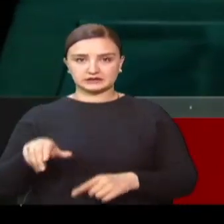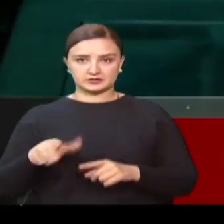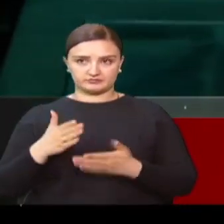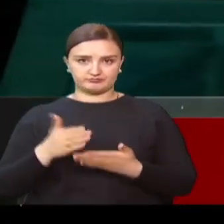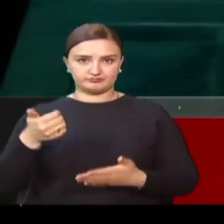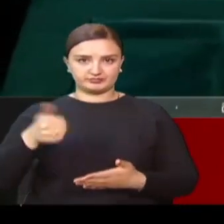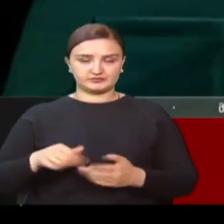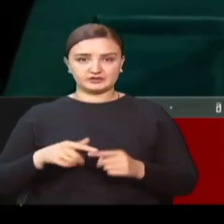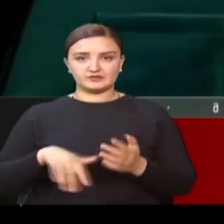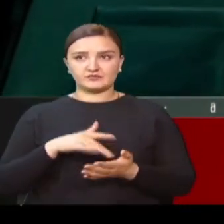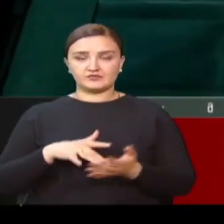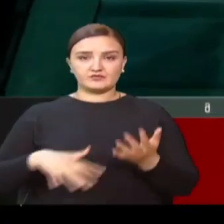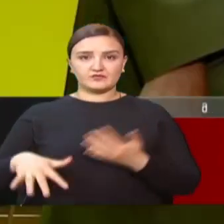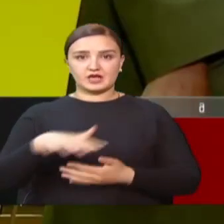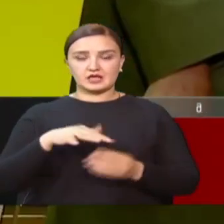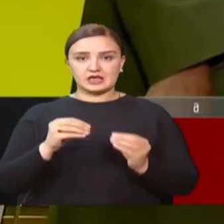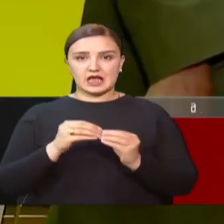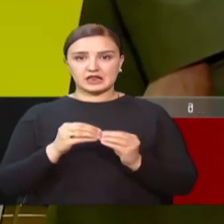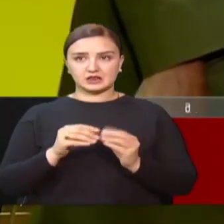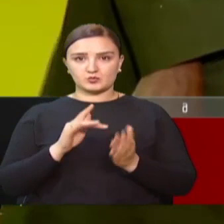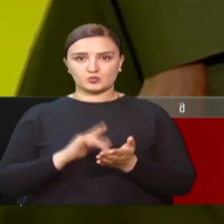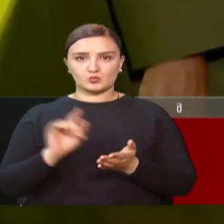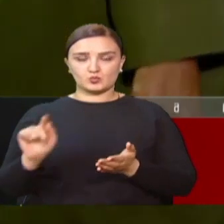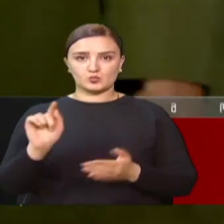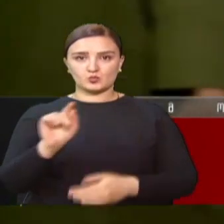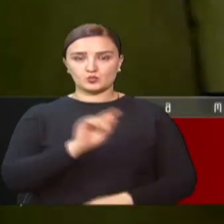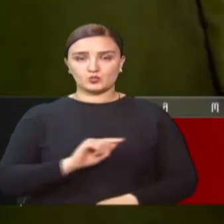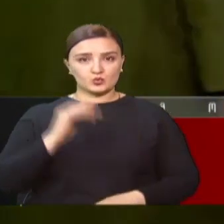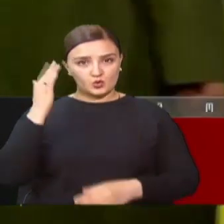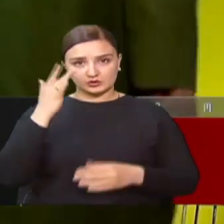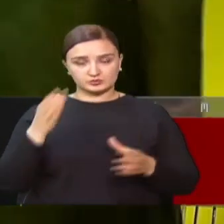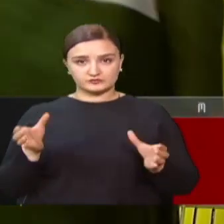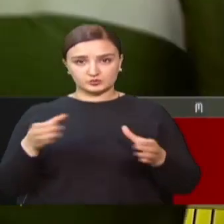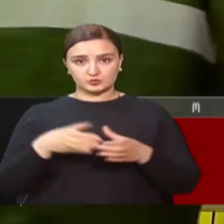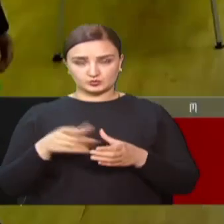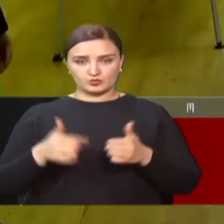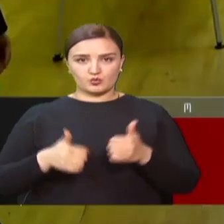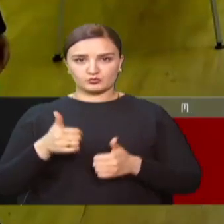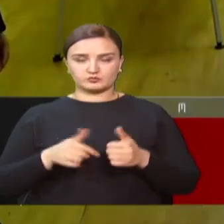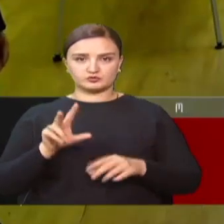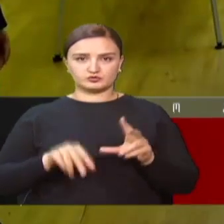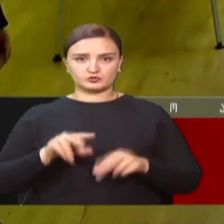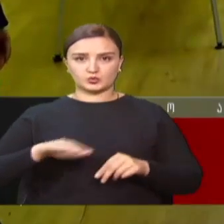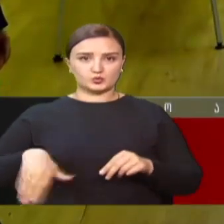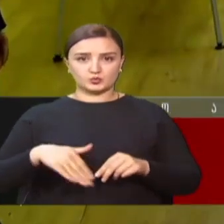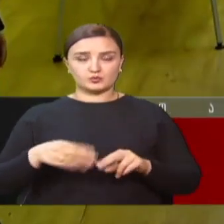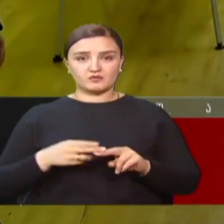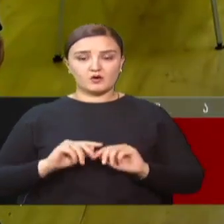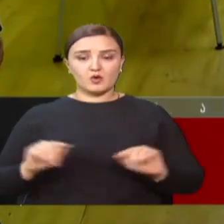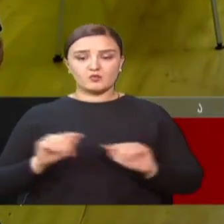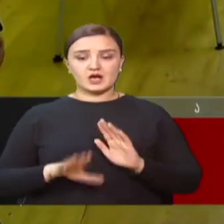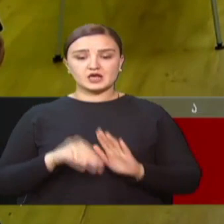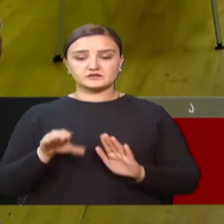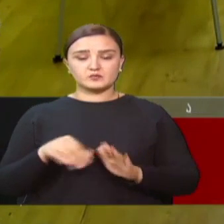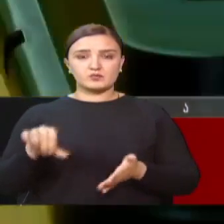ლიდერობენ. Ქვეყნის მასშტაბით 10 მუნიციპალიტეტში მართველ გუნდს კონკურენტები ფაქტობრივად არ ყავდა, რადგან ოპოზიციამ